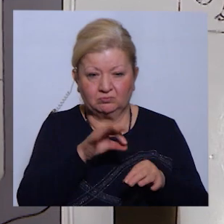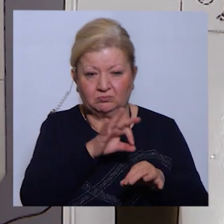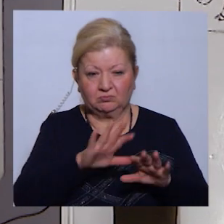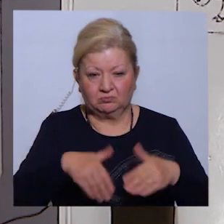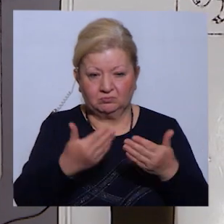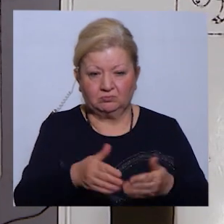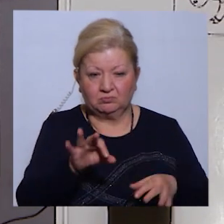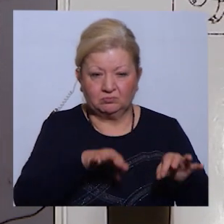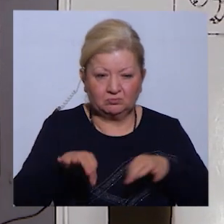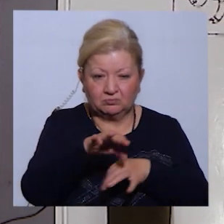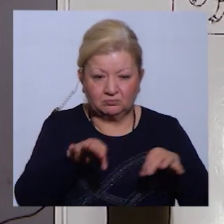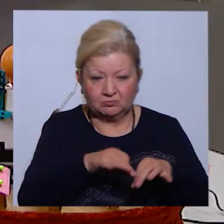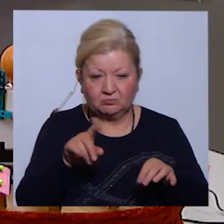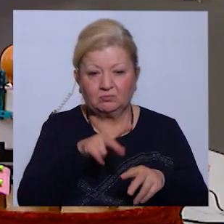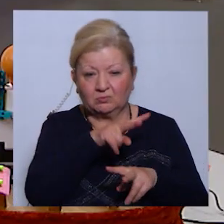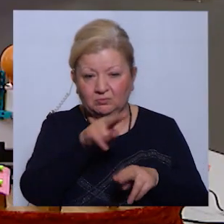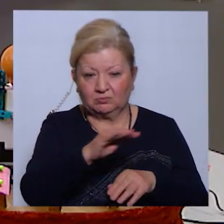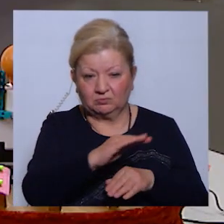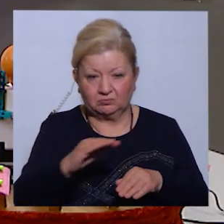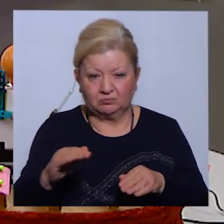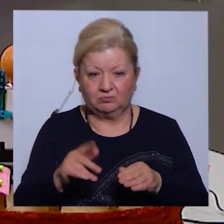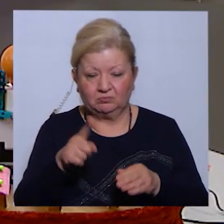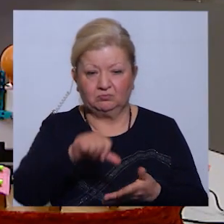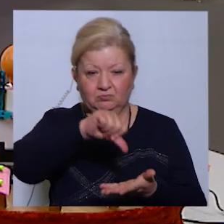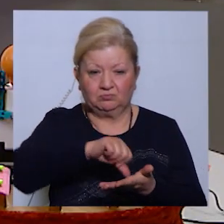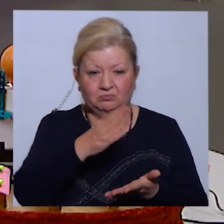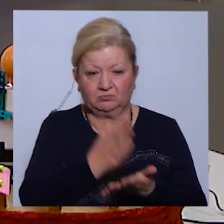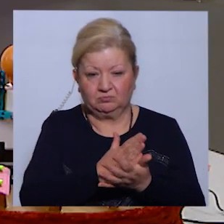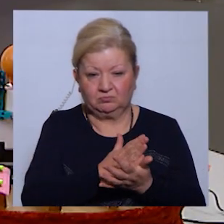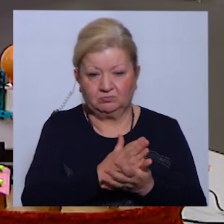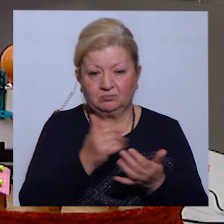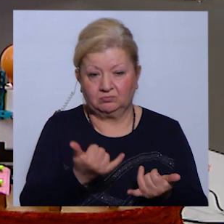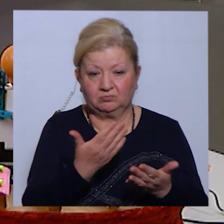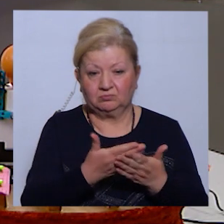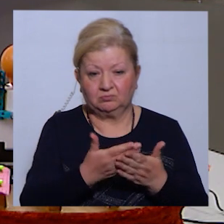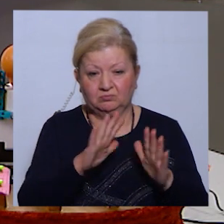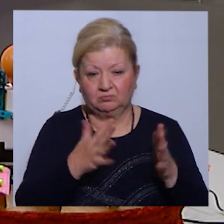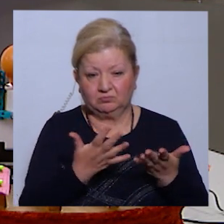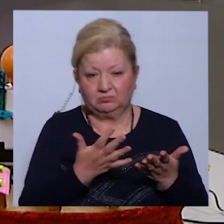წარმოგიდგინოთ, სადაც თქვენი თანატოლები მონაწილეობდნენ. ახლა თქვათ ესეთი მოვლენა.